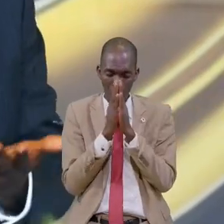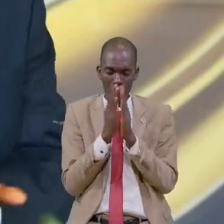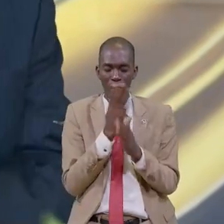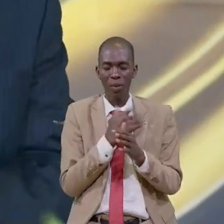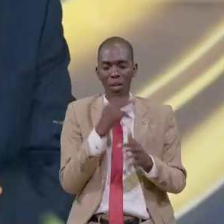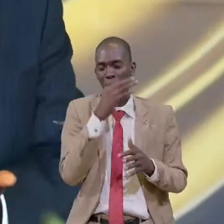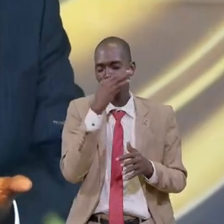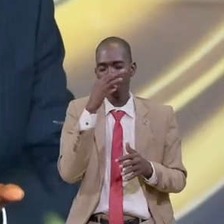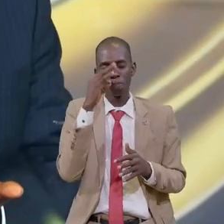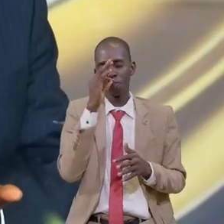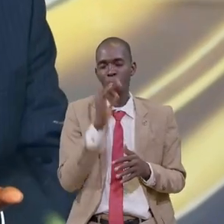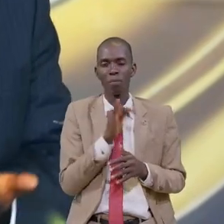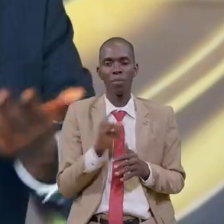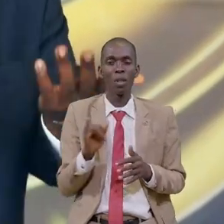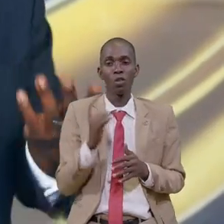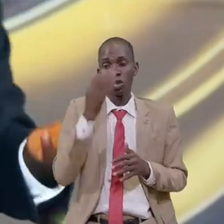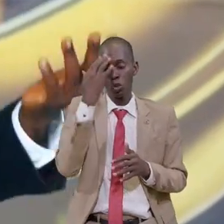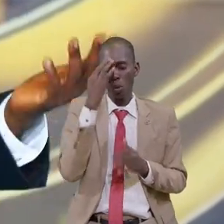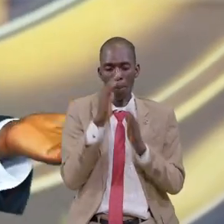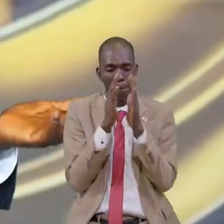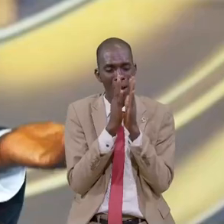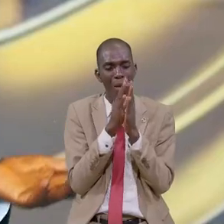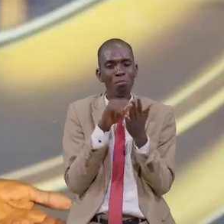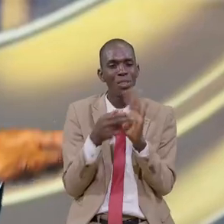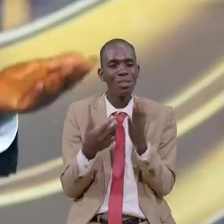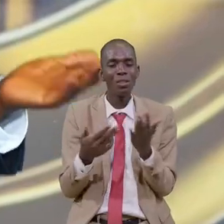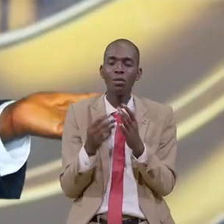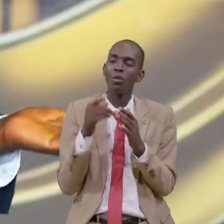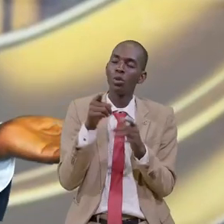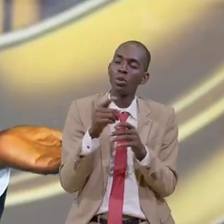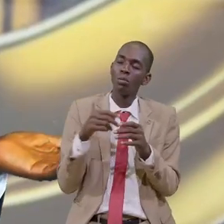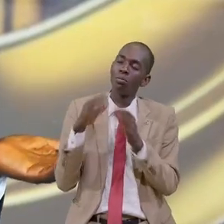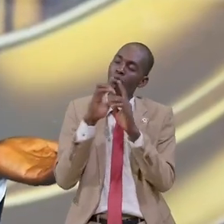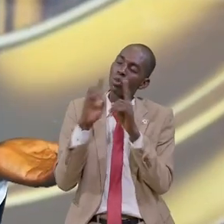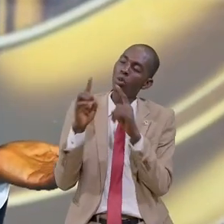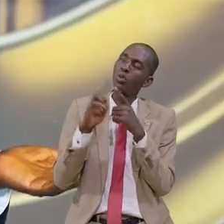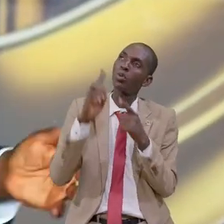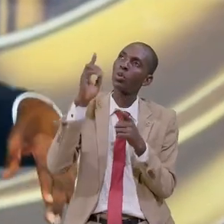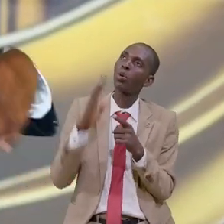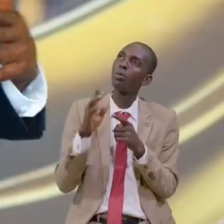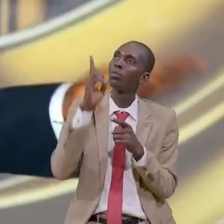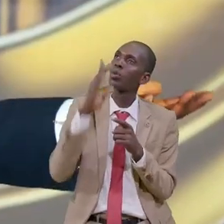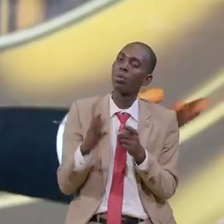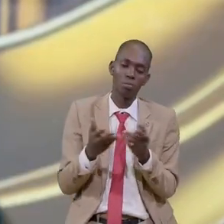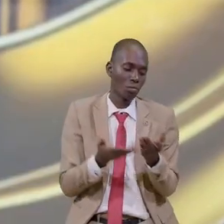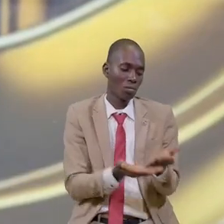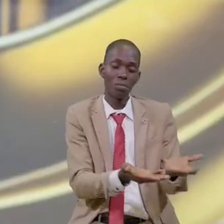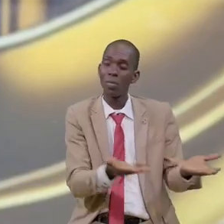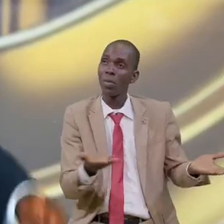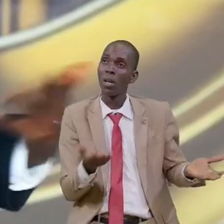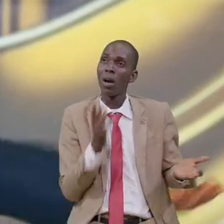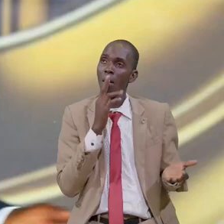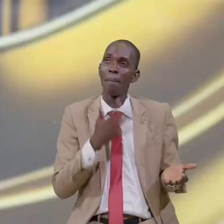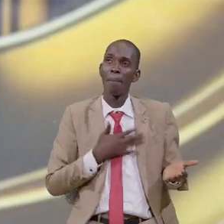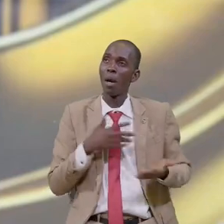connaissons la prière, ça veut dire que parler à Dieu. Cela veut dire, dit Dieu, voici mon défi. Tu es le Dieu